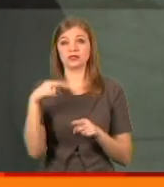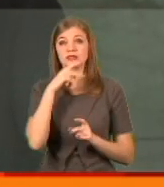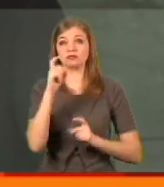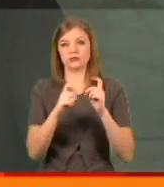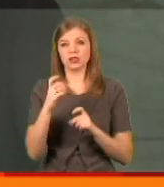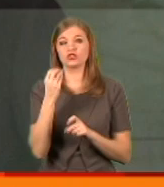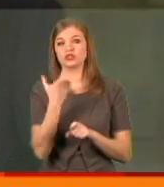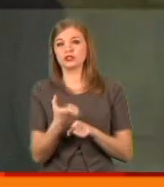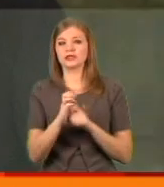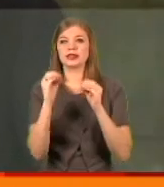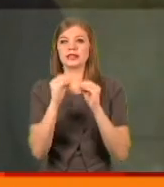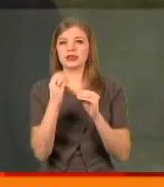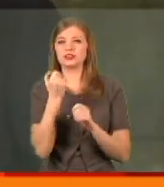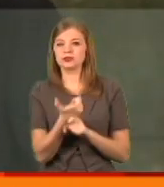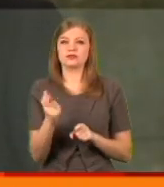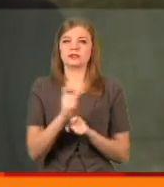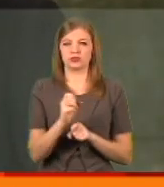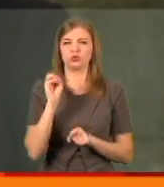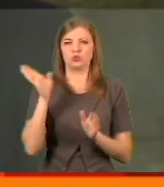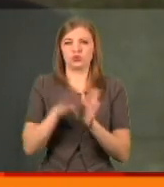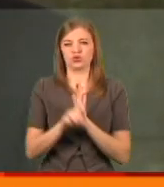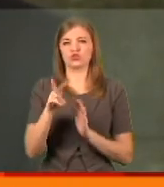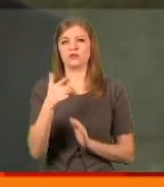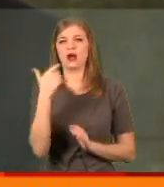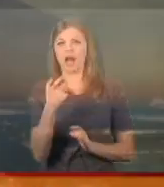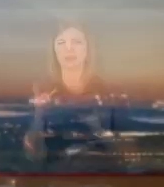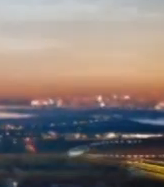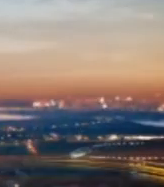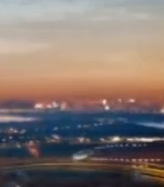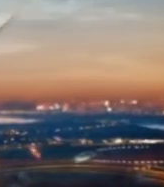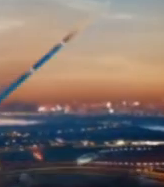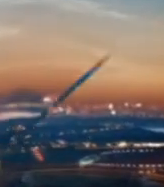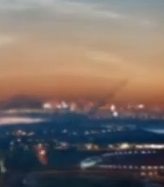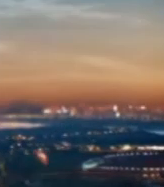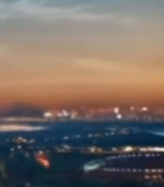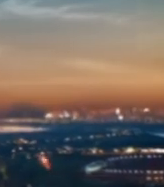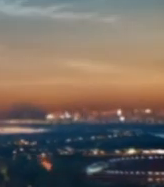у 10 разів сильніший, ніж будь-який інший газ нервово-паралітичної дії.